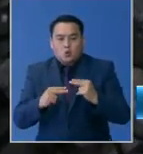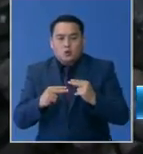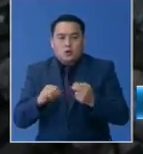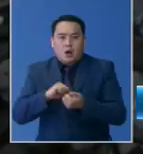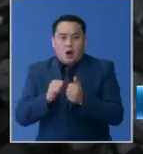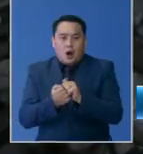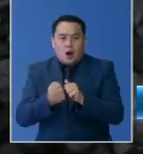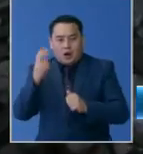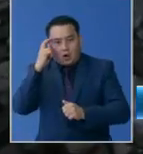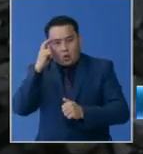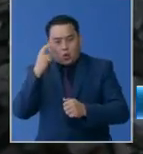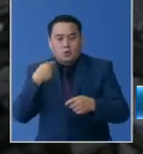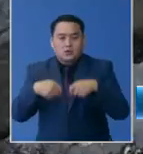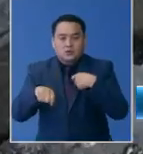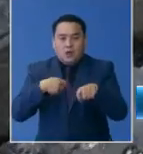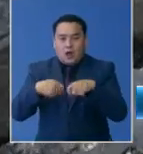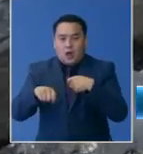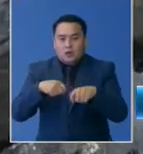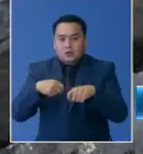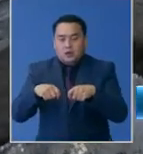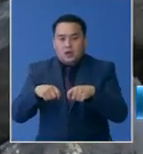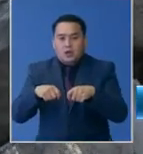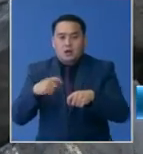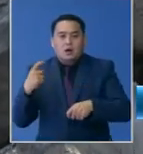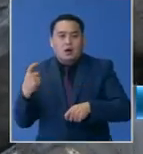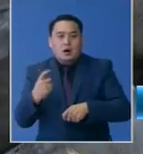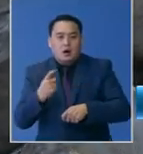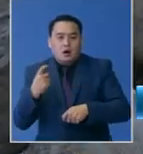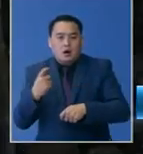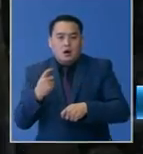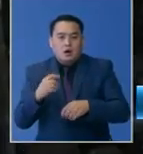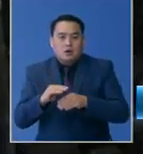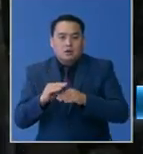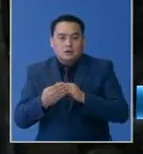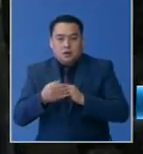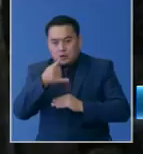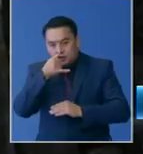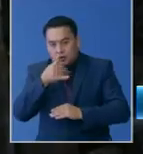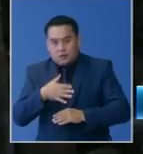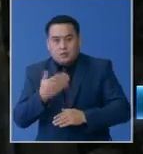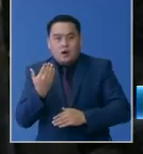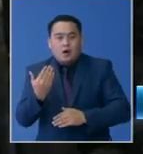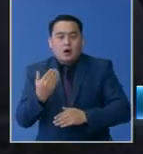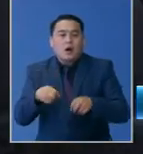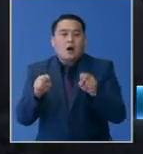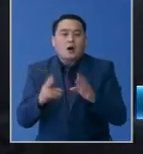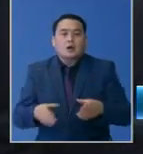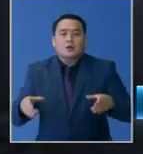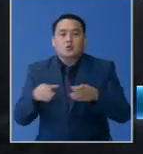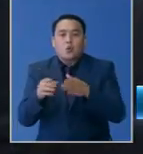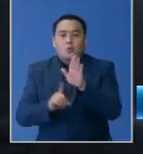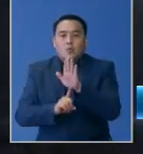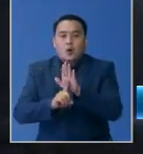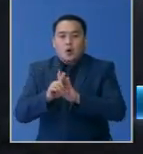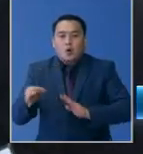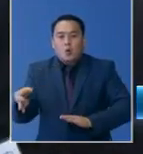көмірдің саудасын жол жағасында қыздырып тұратынын қожайындары да жасырып қала алмады. Осыған байланысты арнайы топты бастап келген